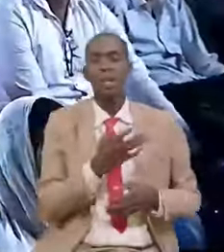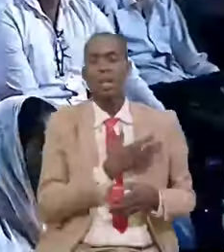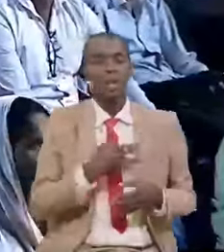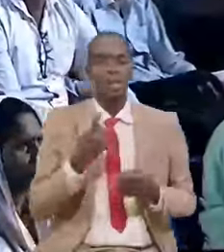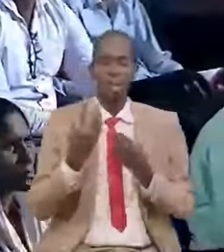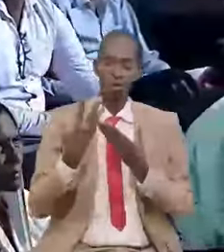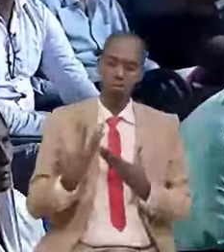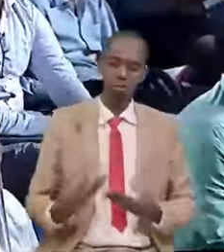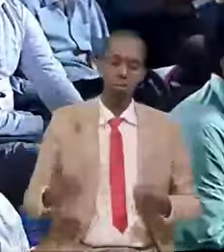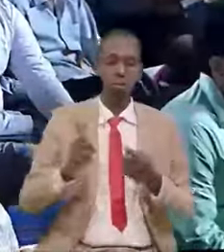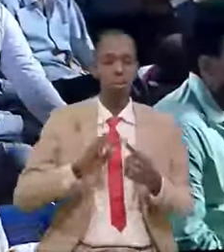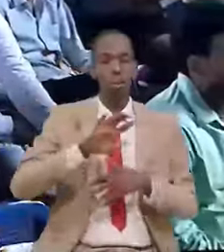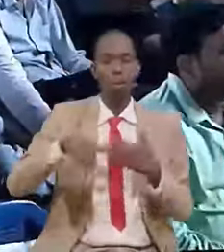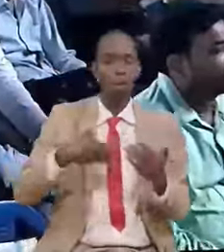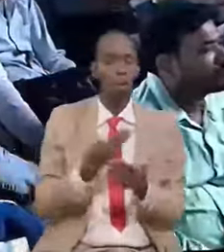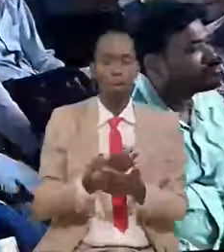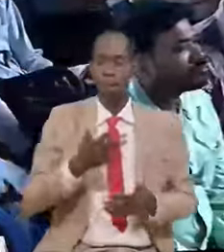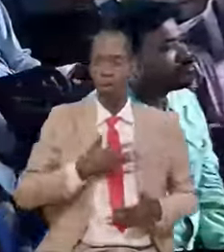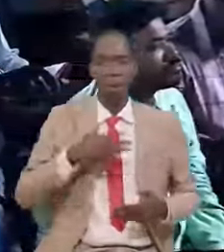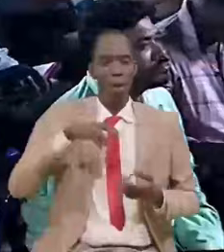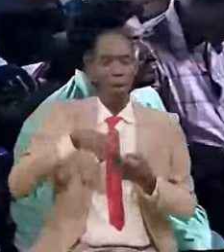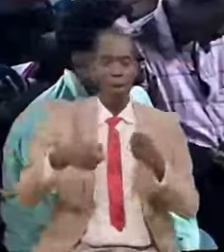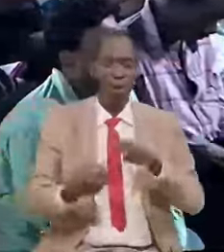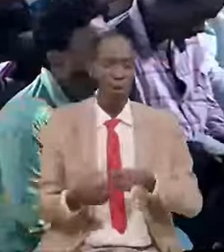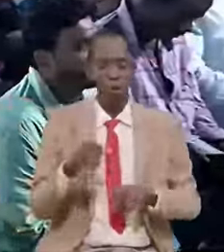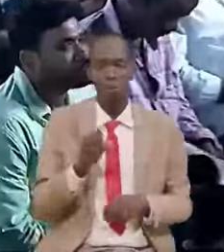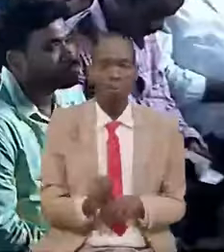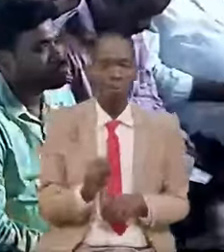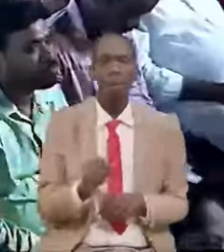et la solution à tous mes problèmes